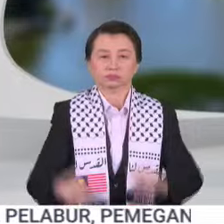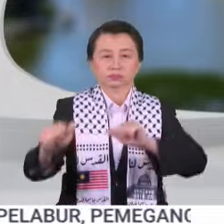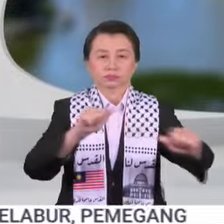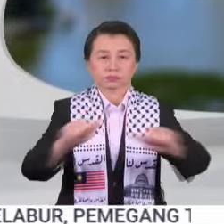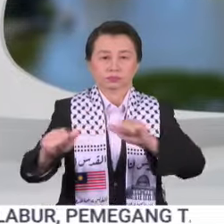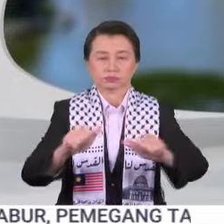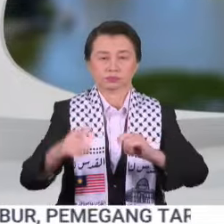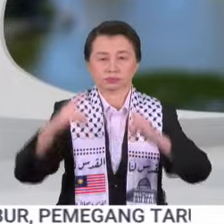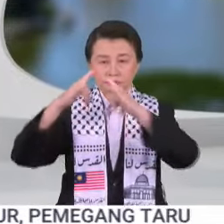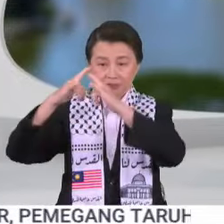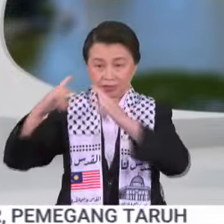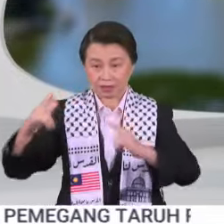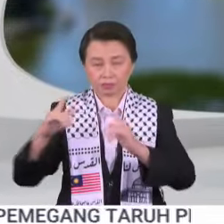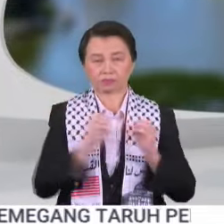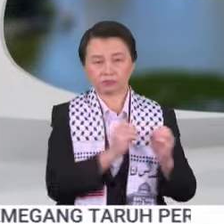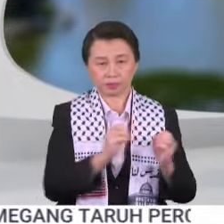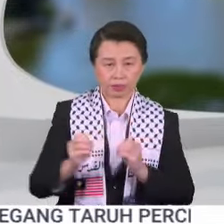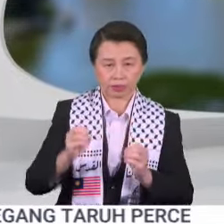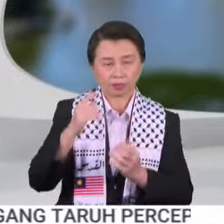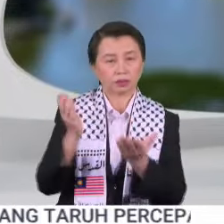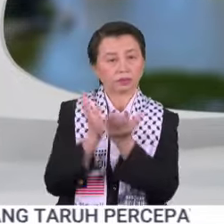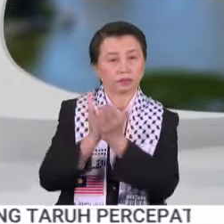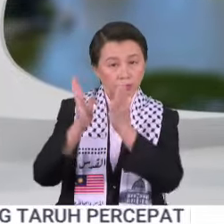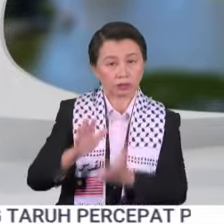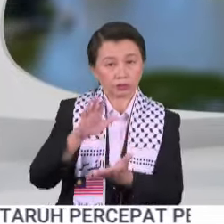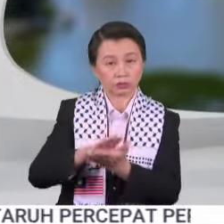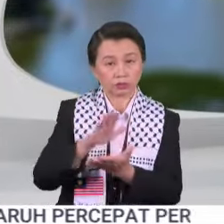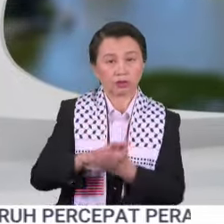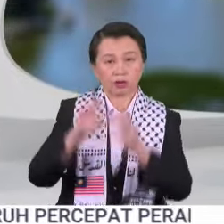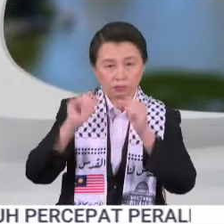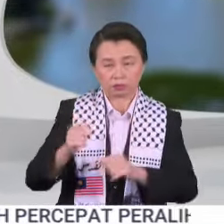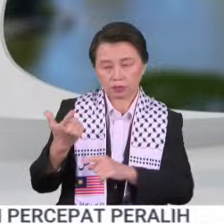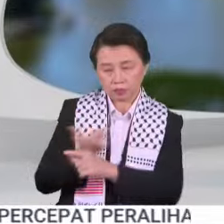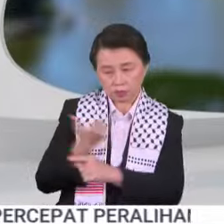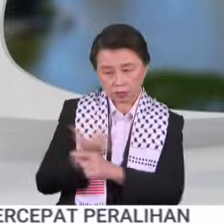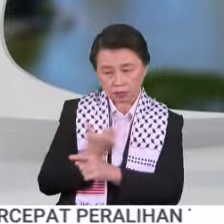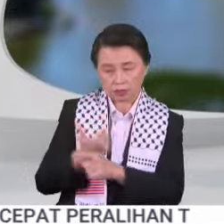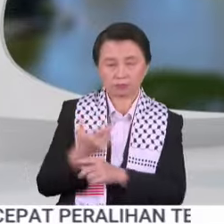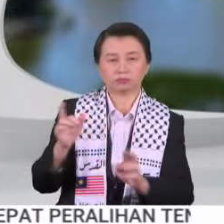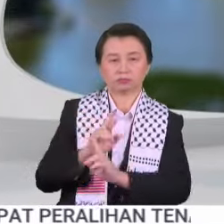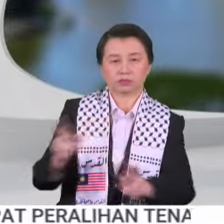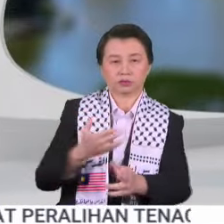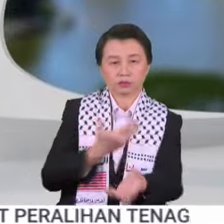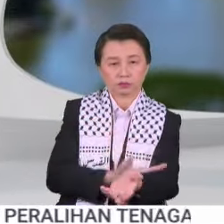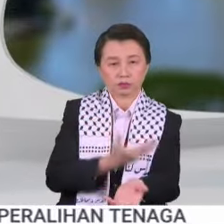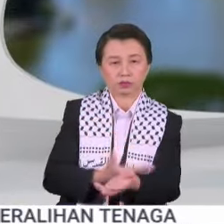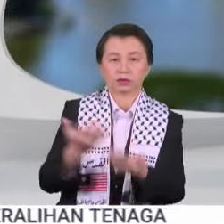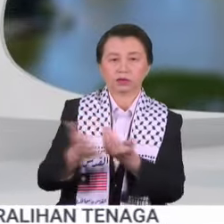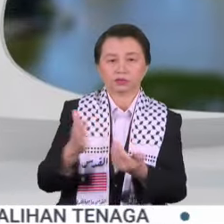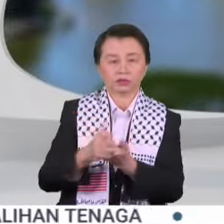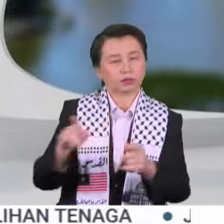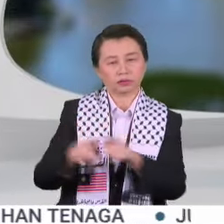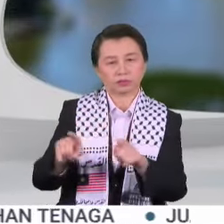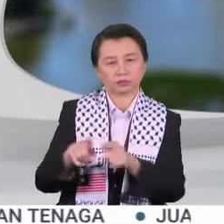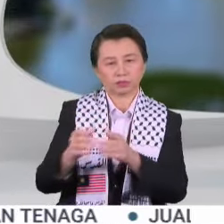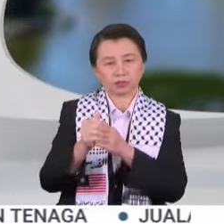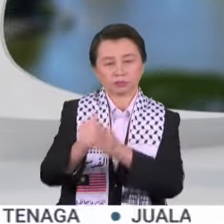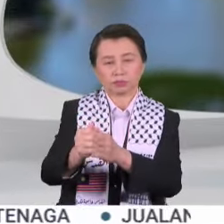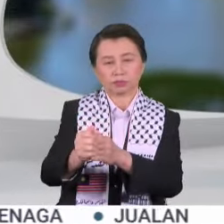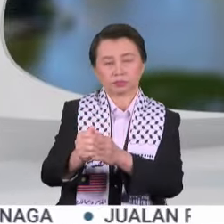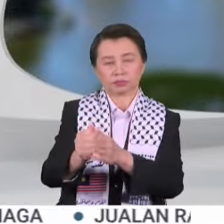Aktiviti perkhemahan yang dianjurkan untuk pelajar sekolah dapat melatih serta menyediakan generasi muda sebagai pemimpin